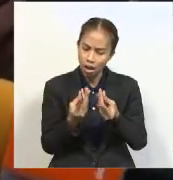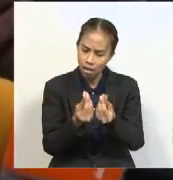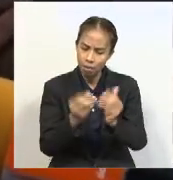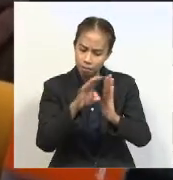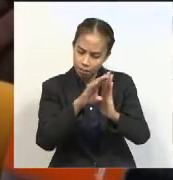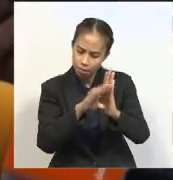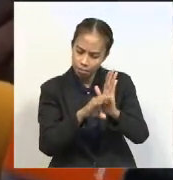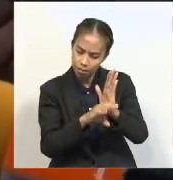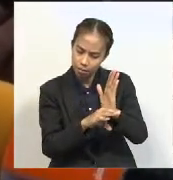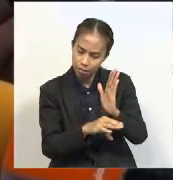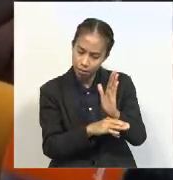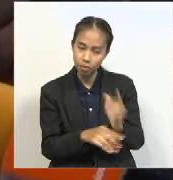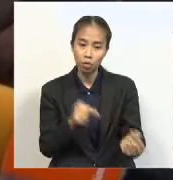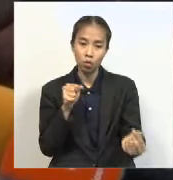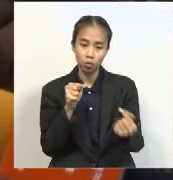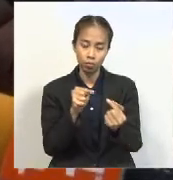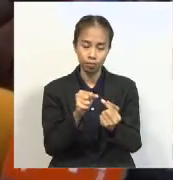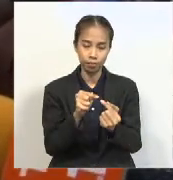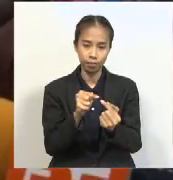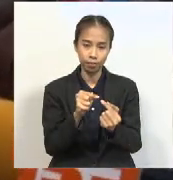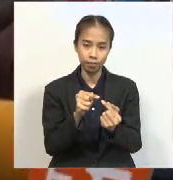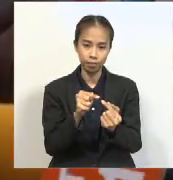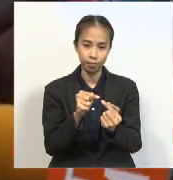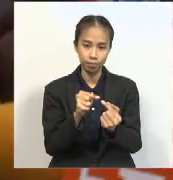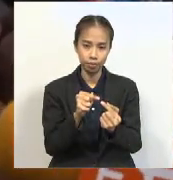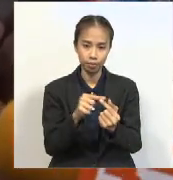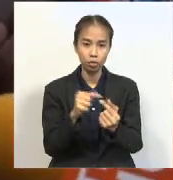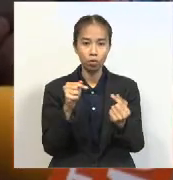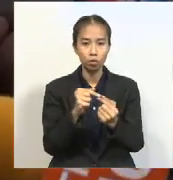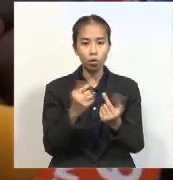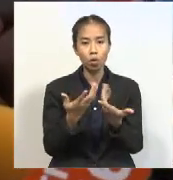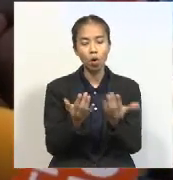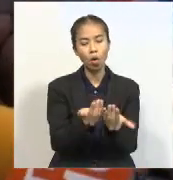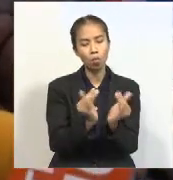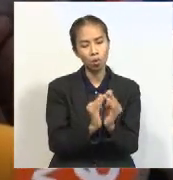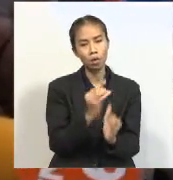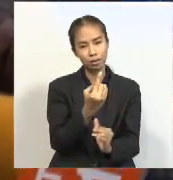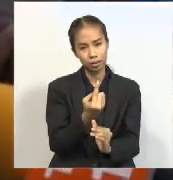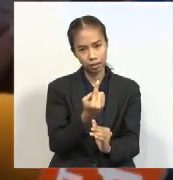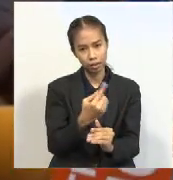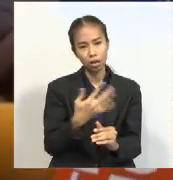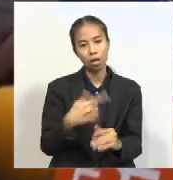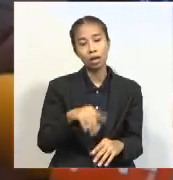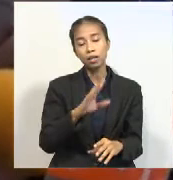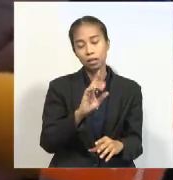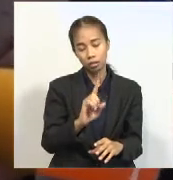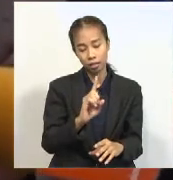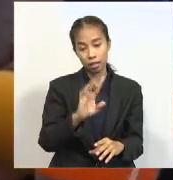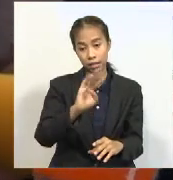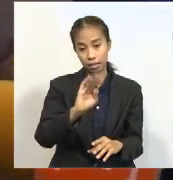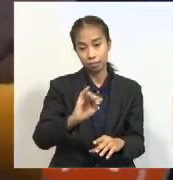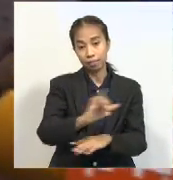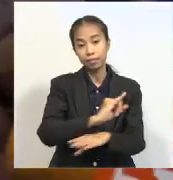ำหนดในเรื่องของครัวละไม่เกิน40ไร่นะครับ